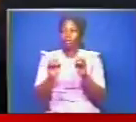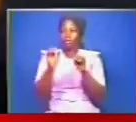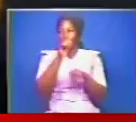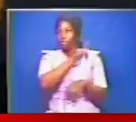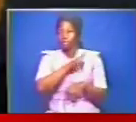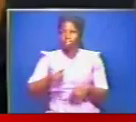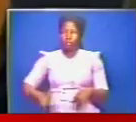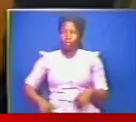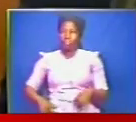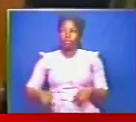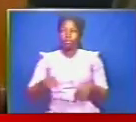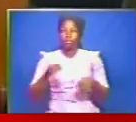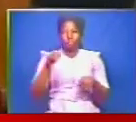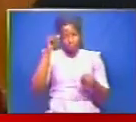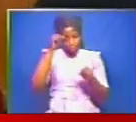Bwana.